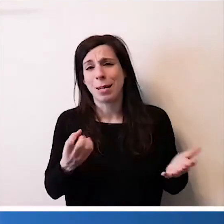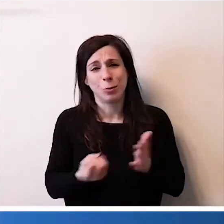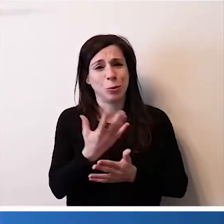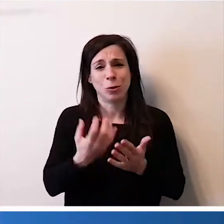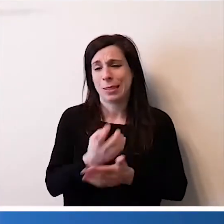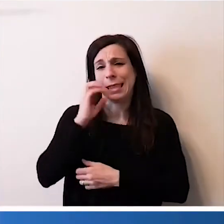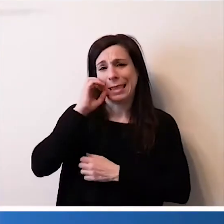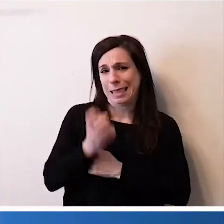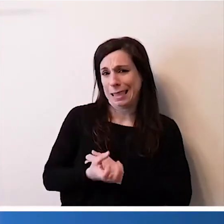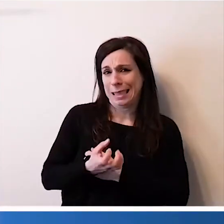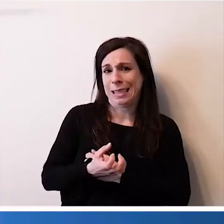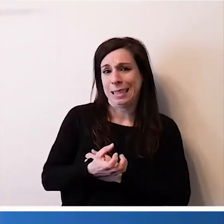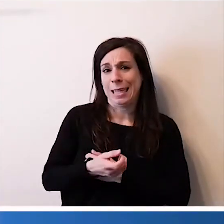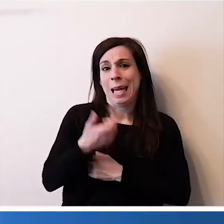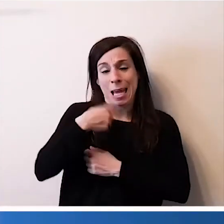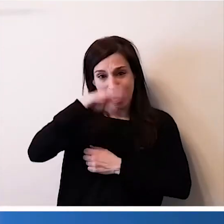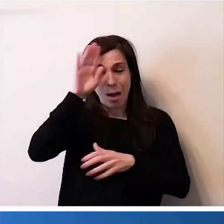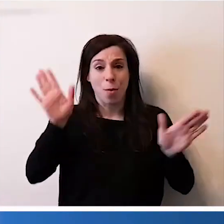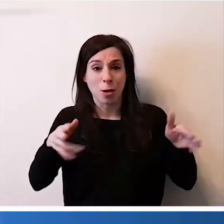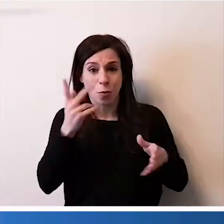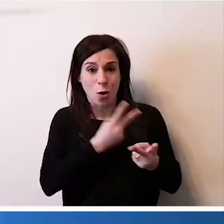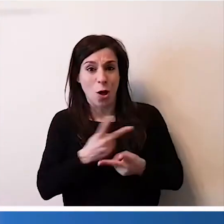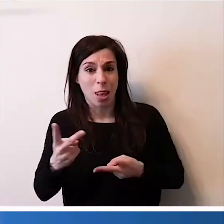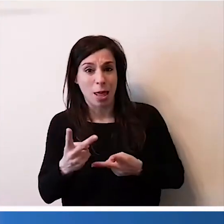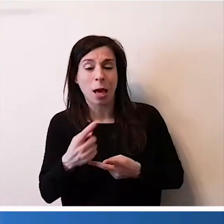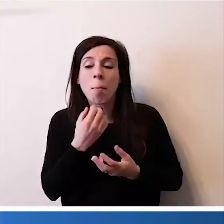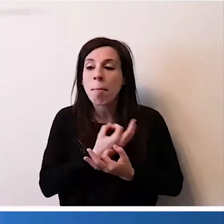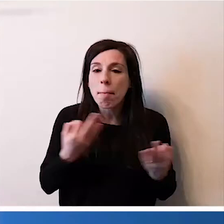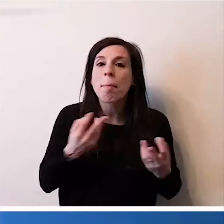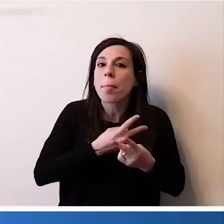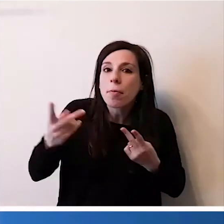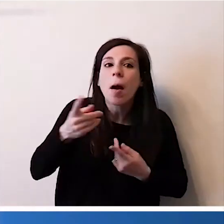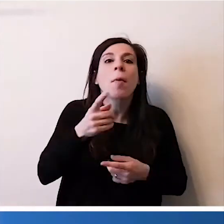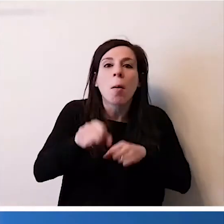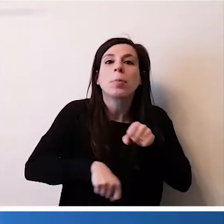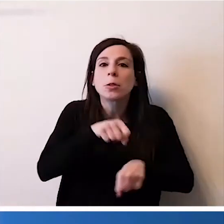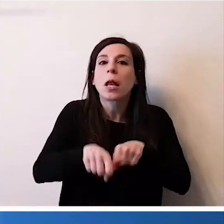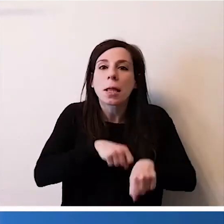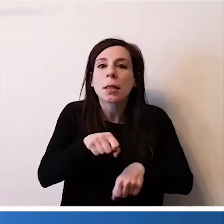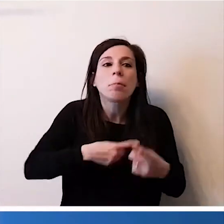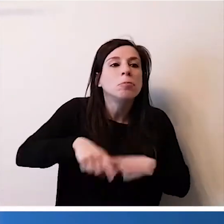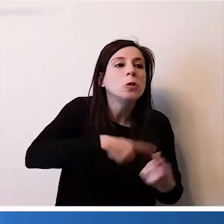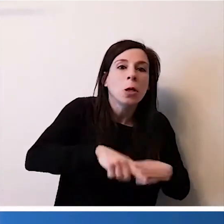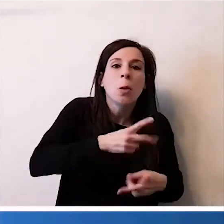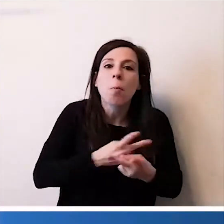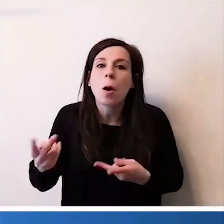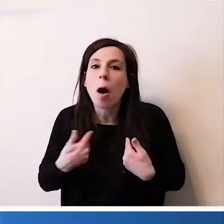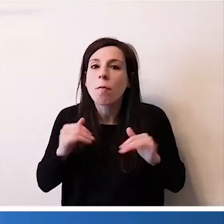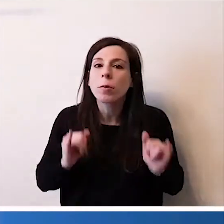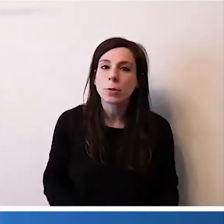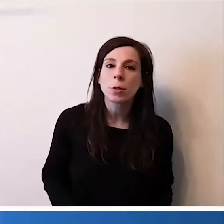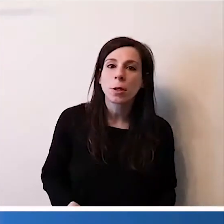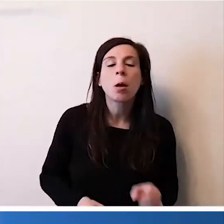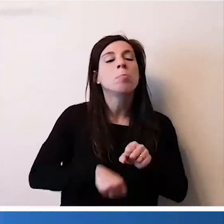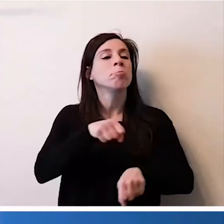angeli la volle provare. Disse: vabbè, proviamo a fare un giro su questa bicicletta spazio-temporale.